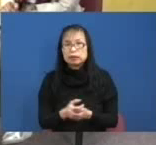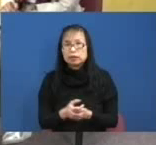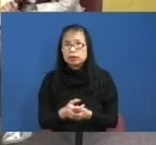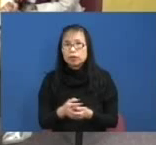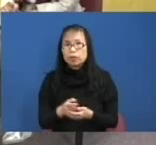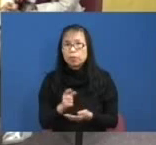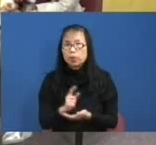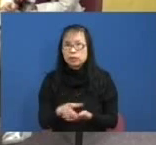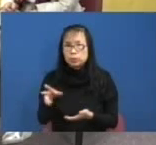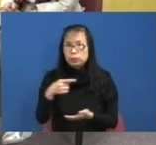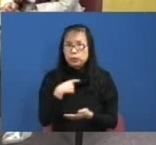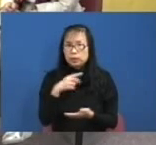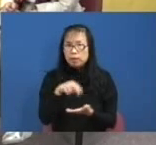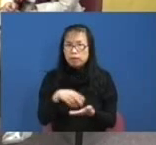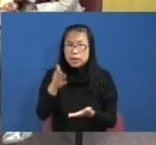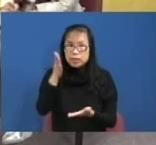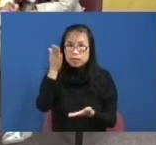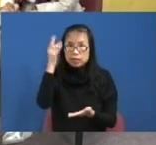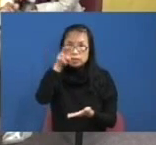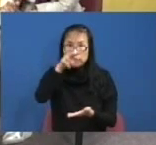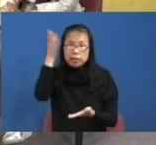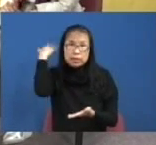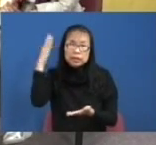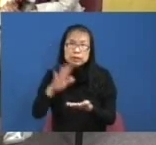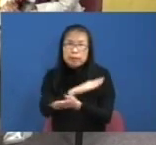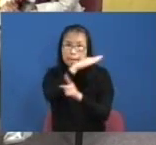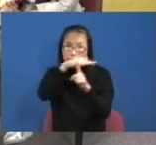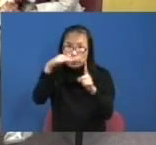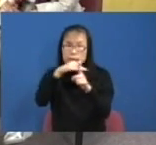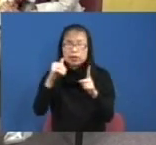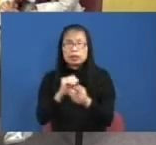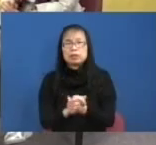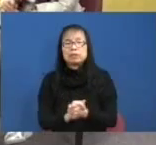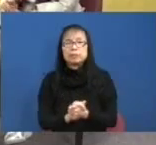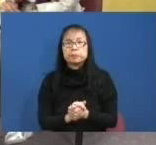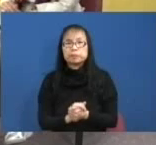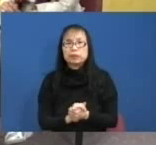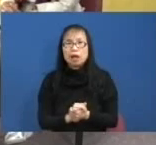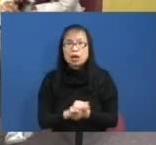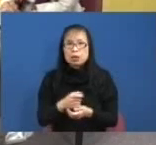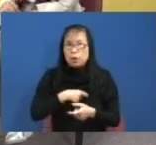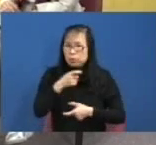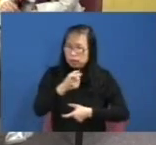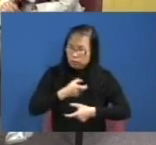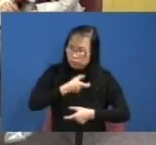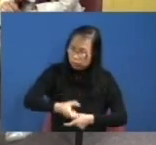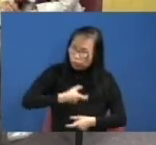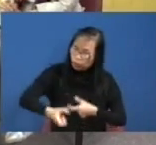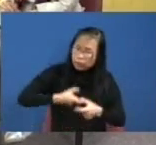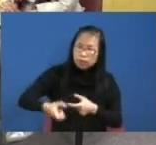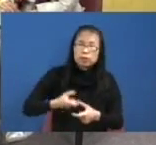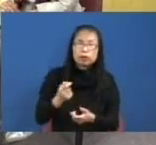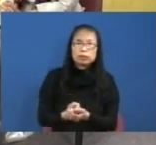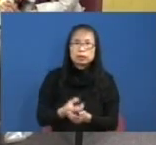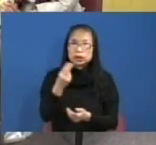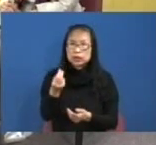重。如果我哋睇翻過往呢半年嚟嗰個 CPI 咧，即係嗰個消費物價指數，咁如